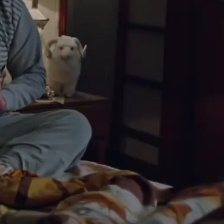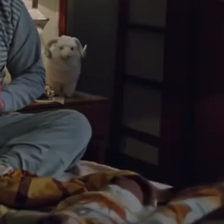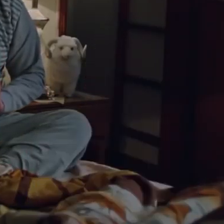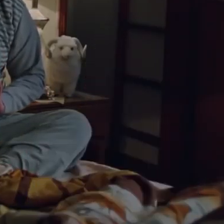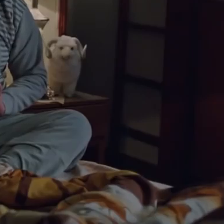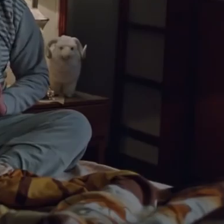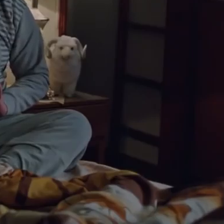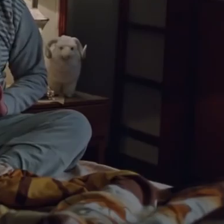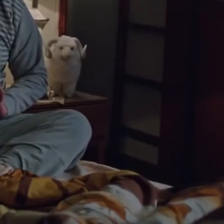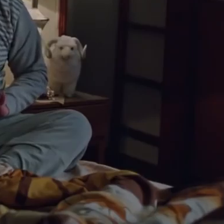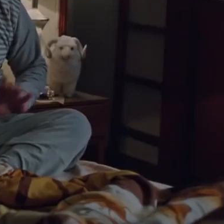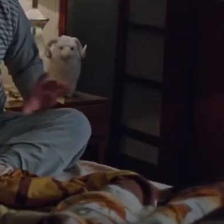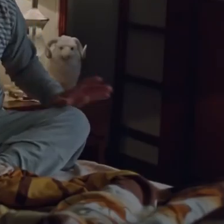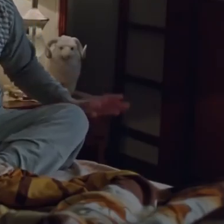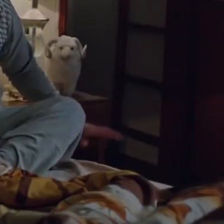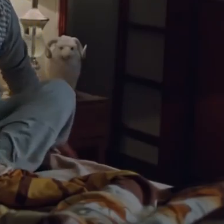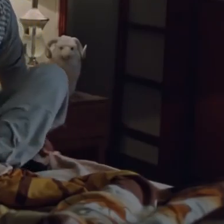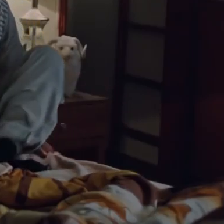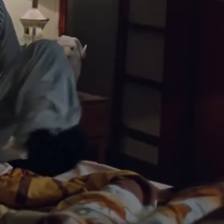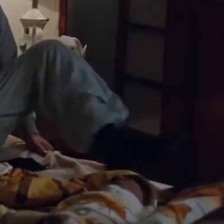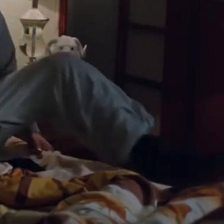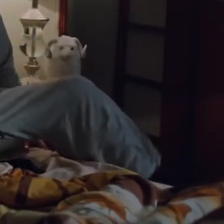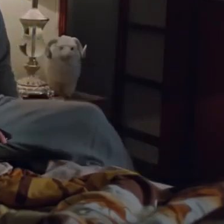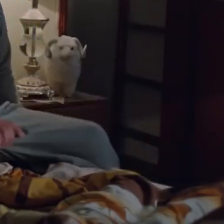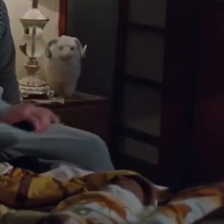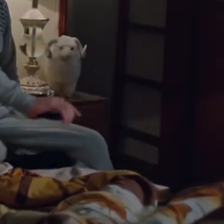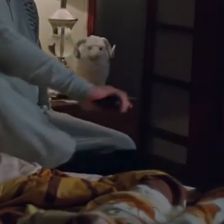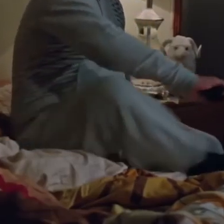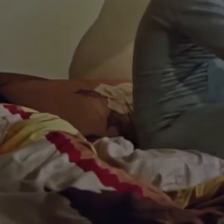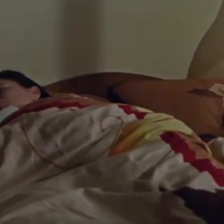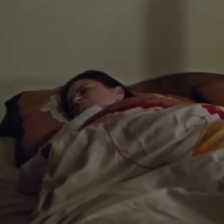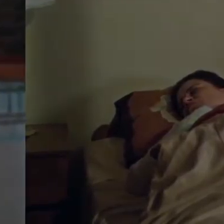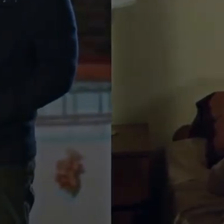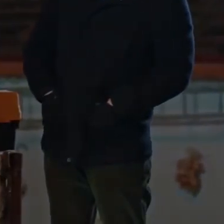Kapattı. Kurnazca sırıtarak Nazmiye'yi kontrol edip çıktı yataktan.